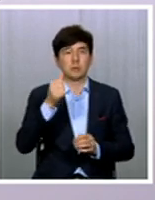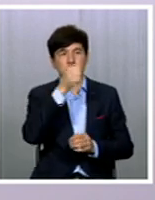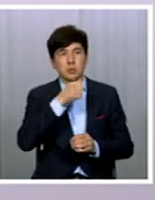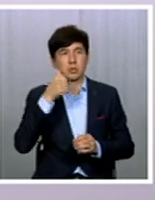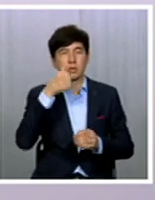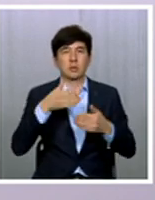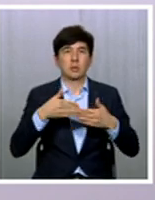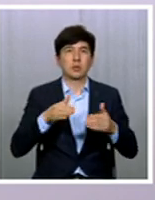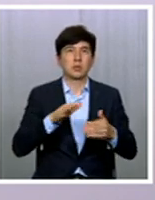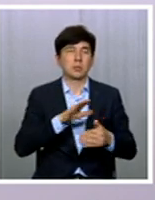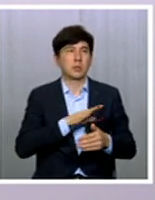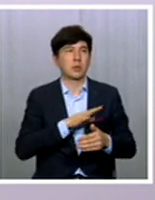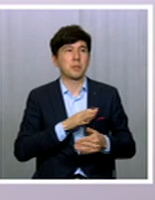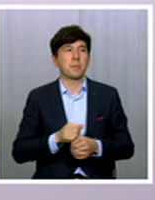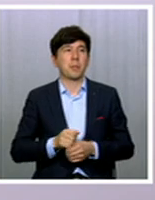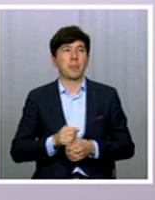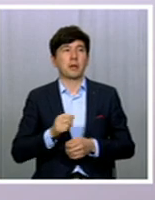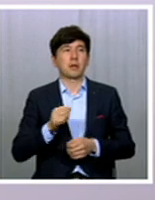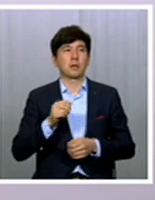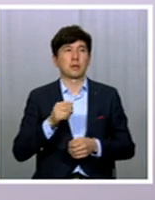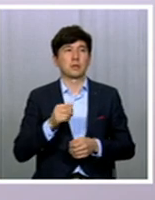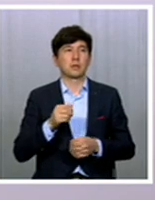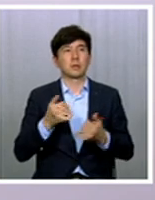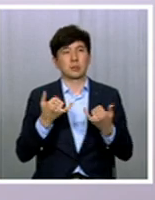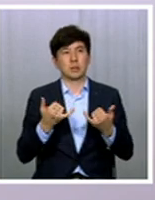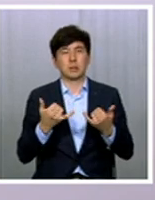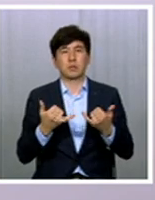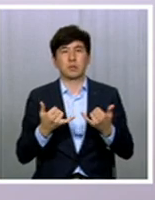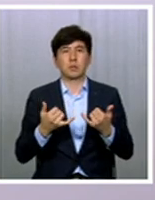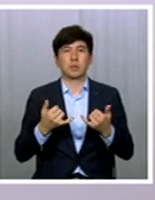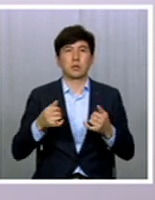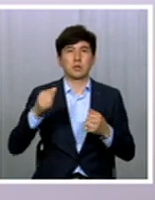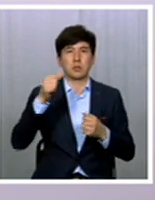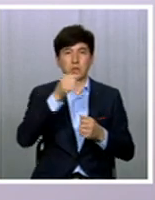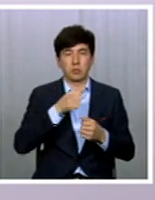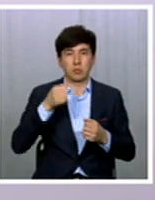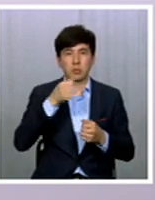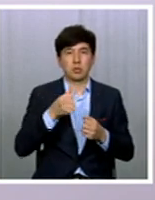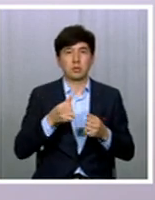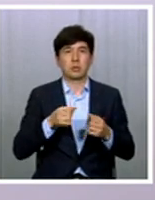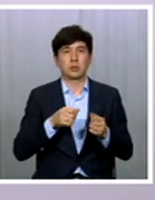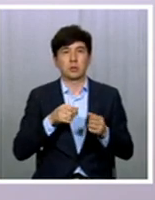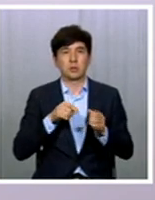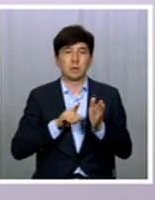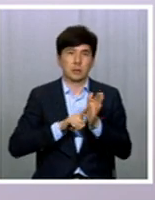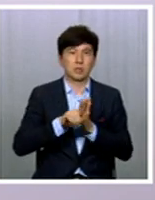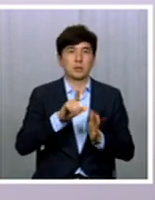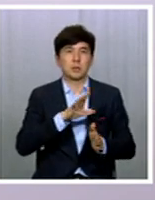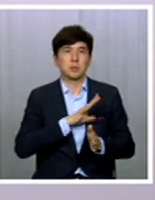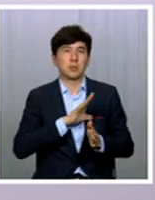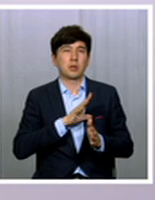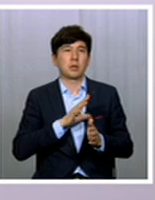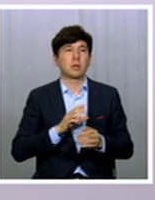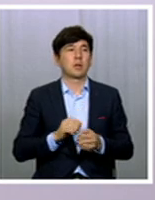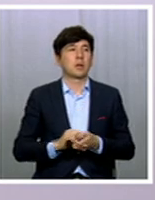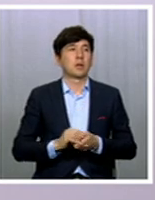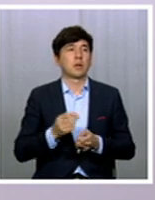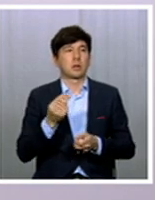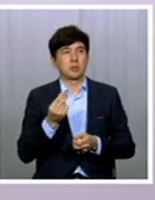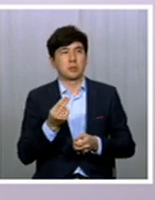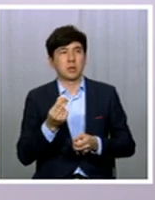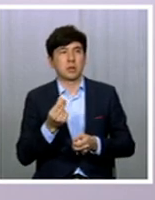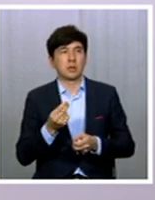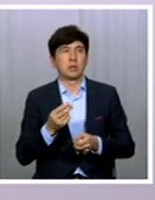ашылған және оның негізі осы жылы қаланған. Оның негізгі мақсаты теңгенің енгізілуіне байланысты ұлттық валютаның